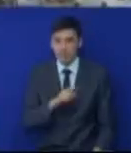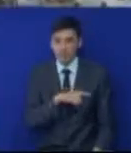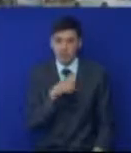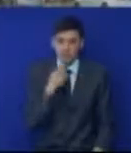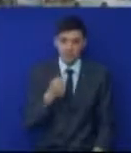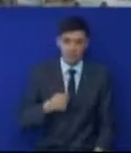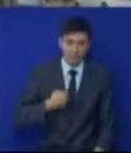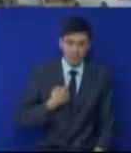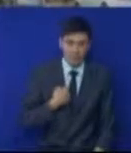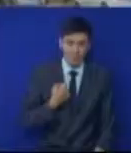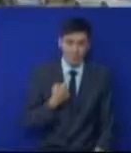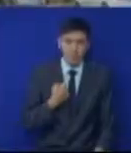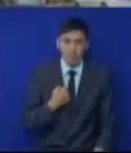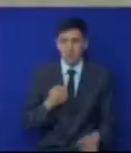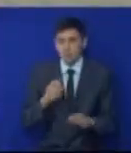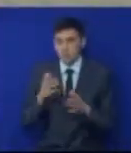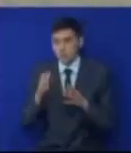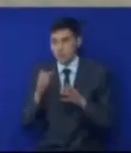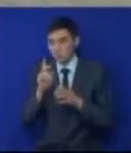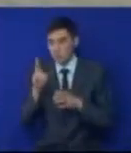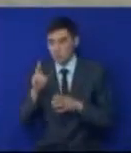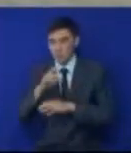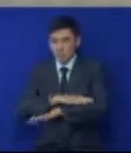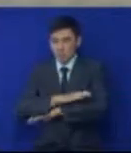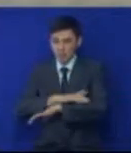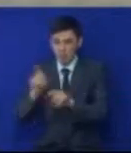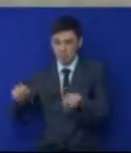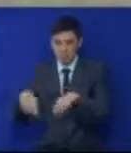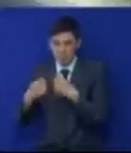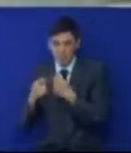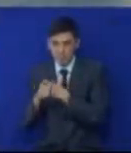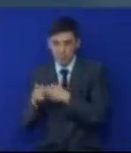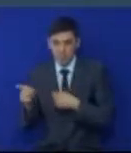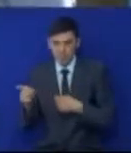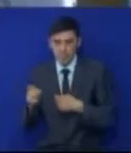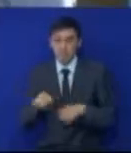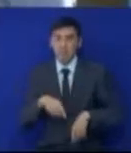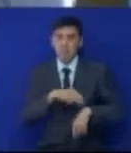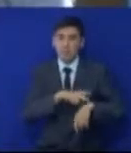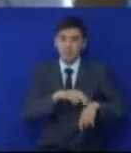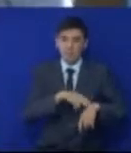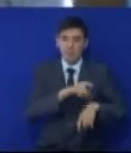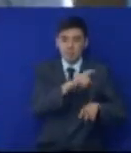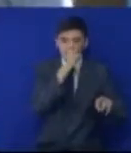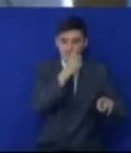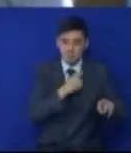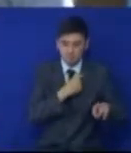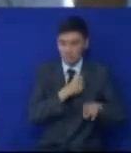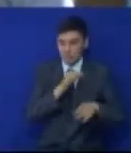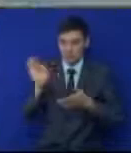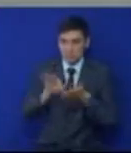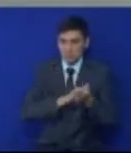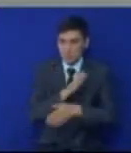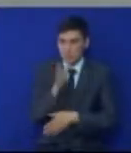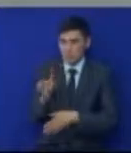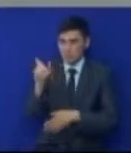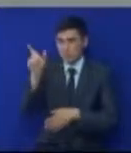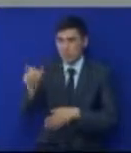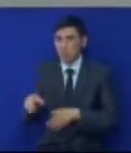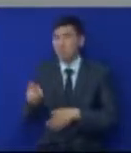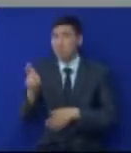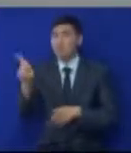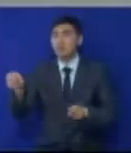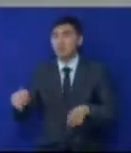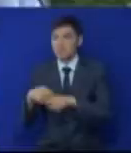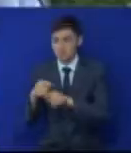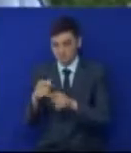бағыттарындағы құқық бұзушылық пен қоғамдық тәртіпті бұзған азаматтарды, ішкі істер органы қызметкерлерінен алған тұспалдау бойынша деректерге сай келетін